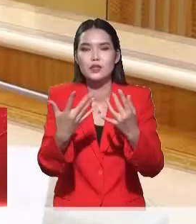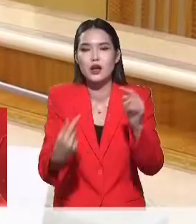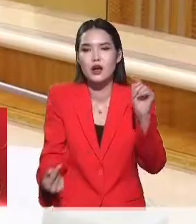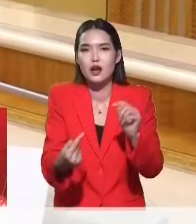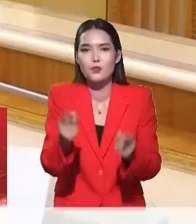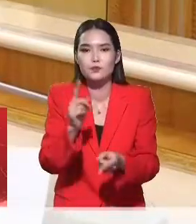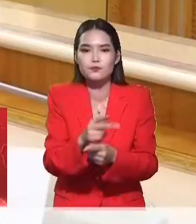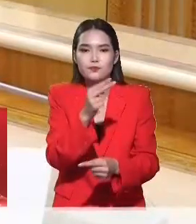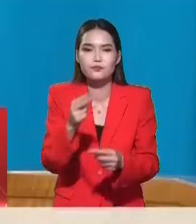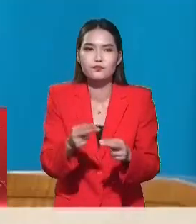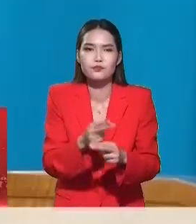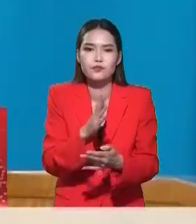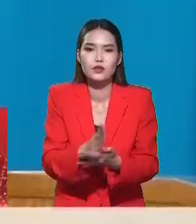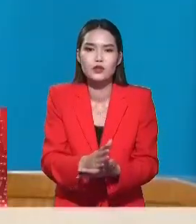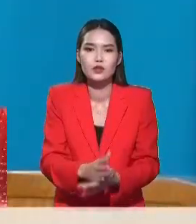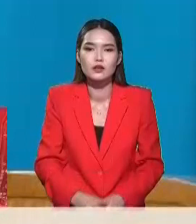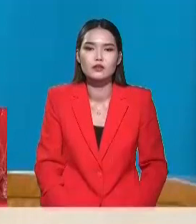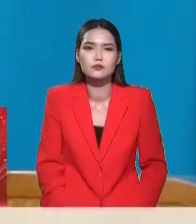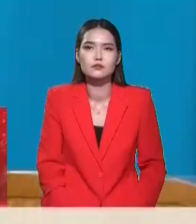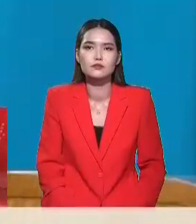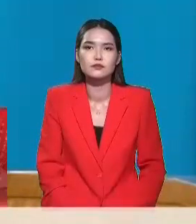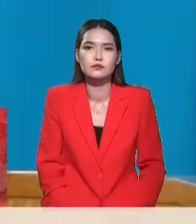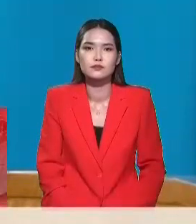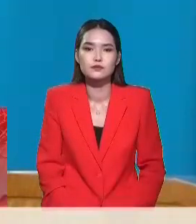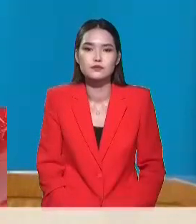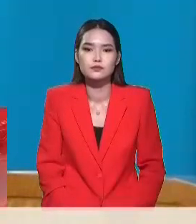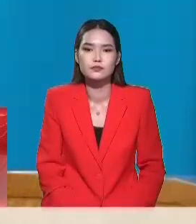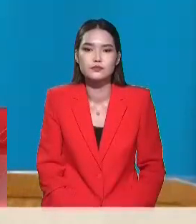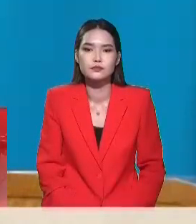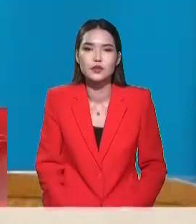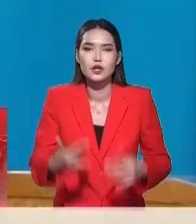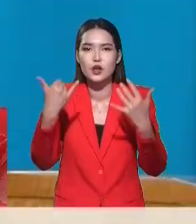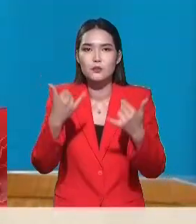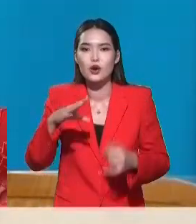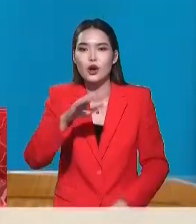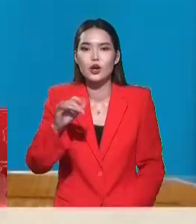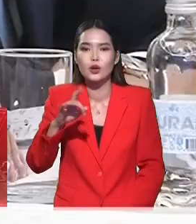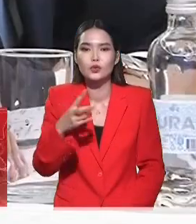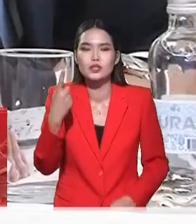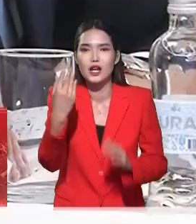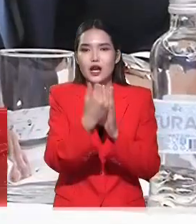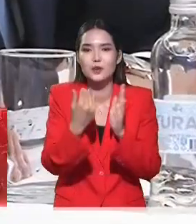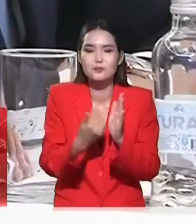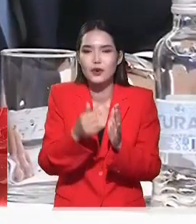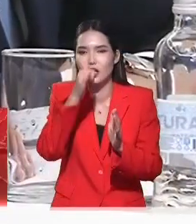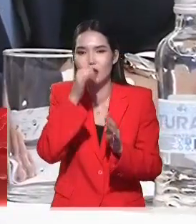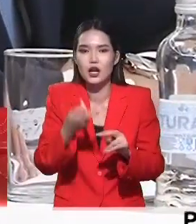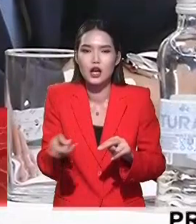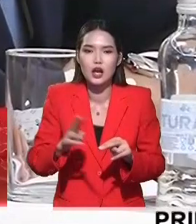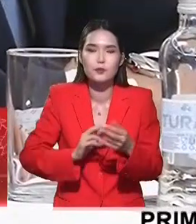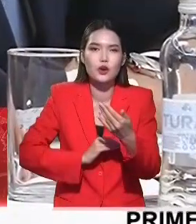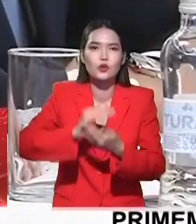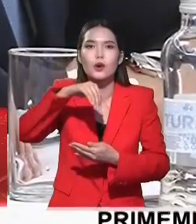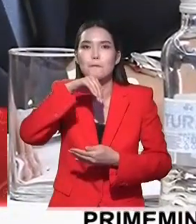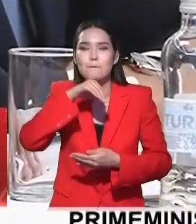етеді. Национальным менталитетом зарубежных туристов. Бүкіл туристке бір бағдарлама ұсынуға болмайды. Ол үшін жоғары білікті